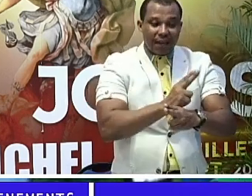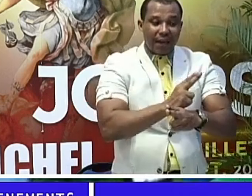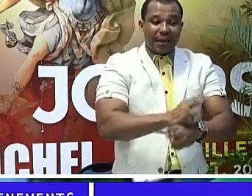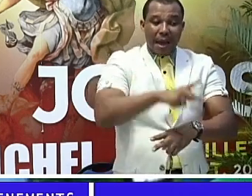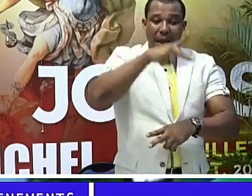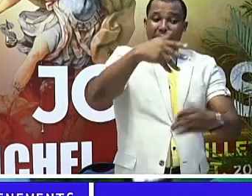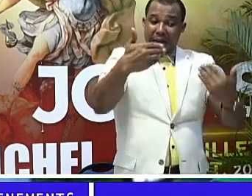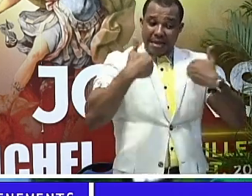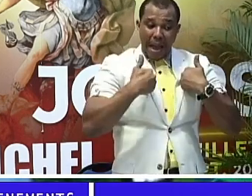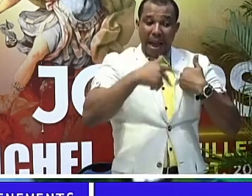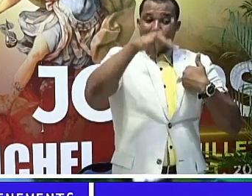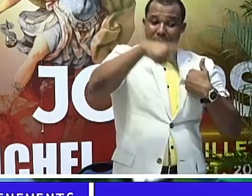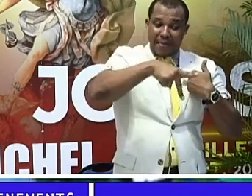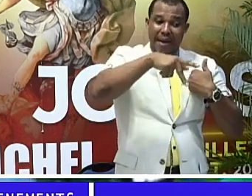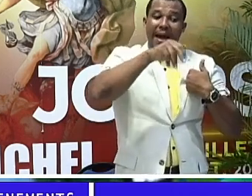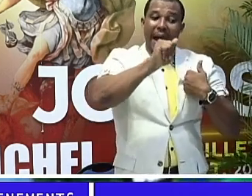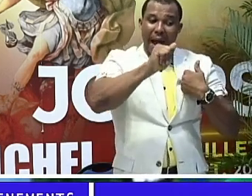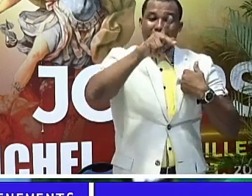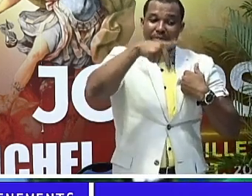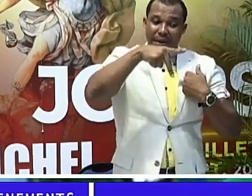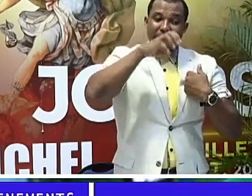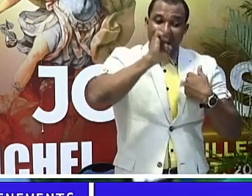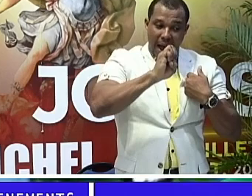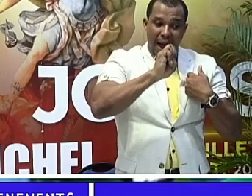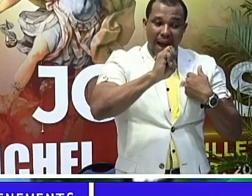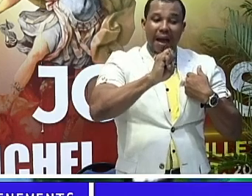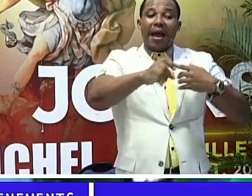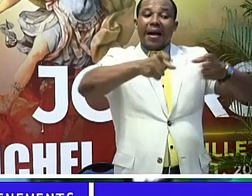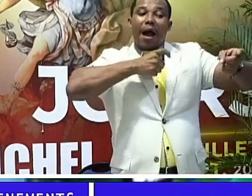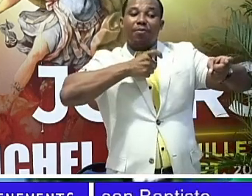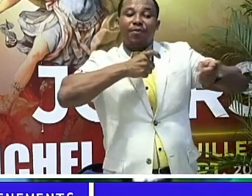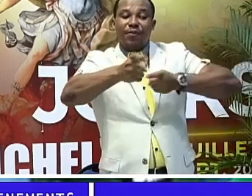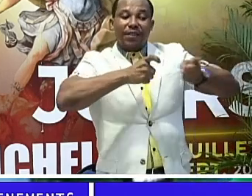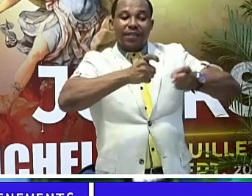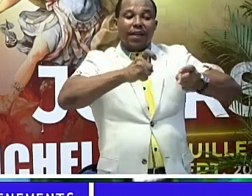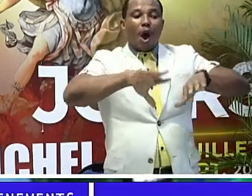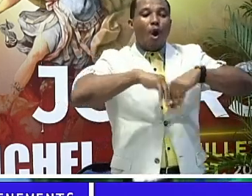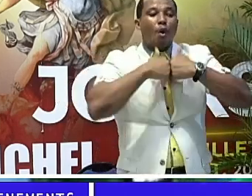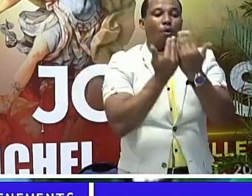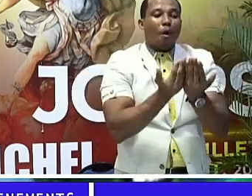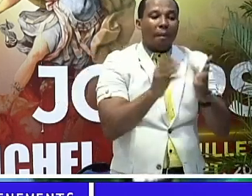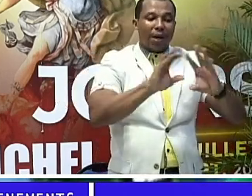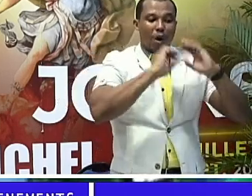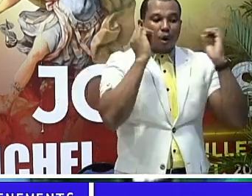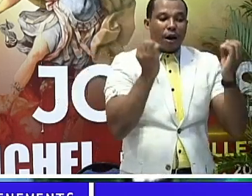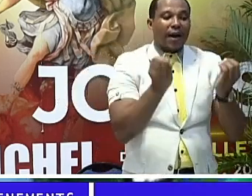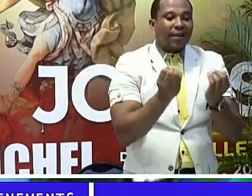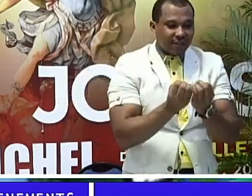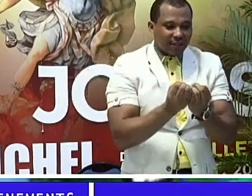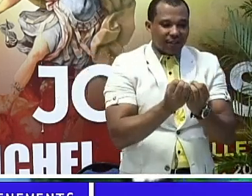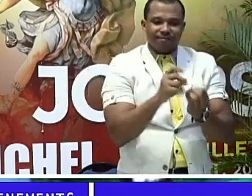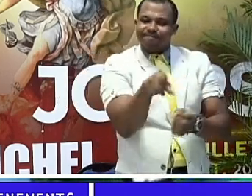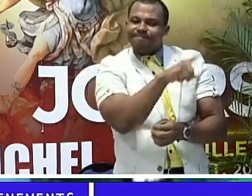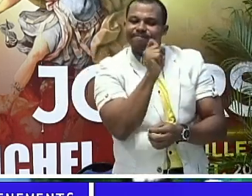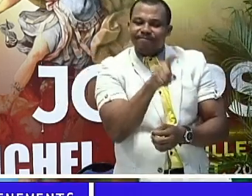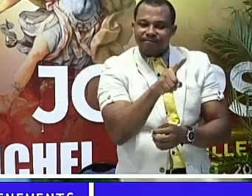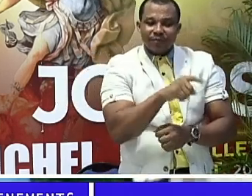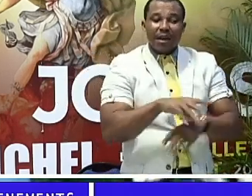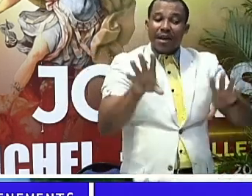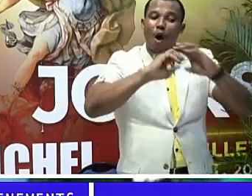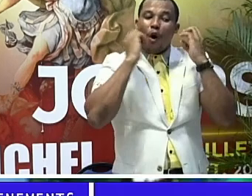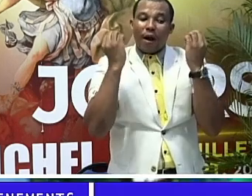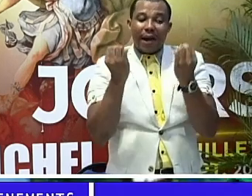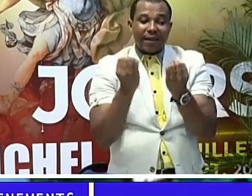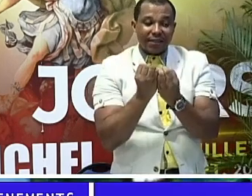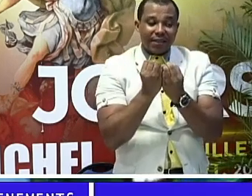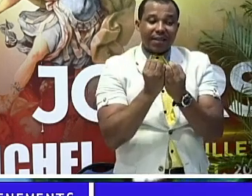pape François, qui j'en l'y organisé? L'y organisé d'abord au